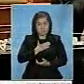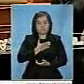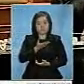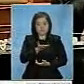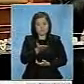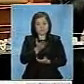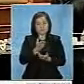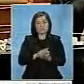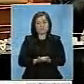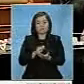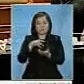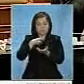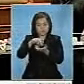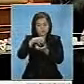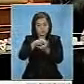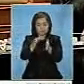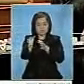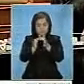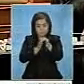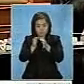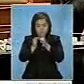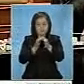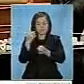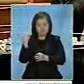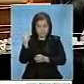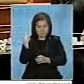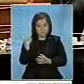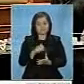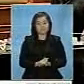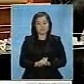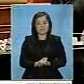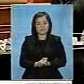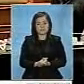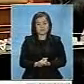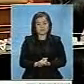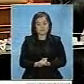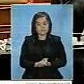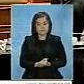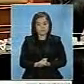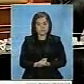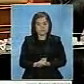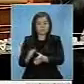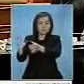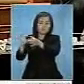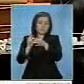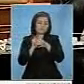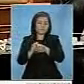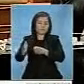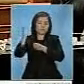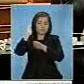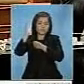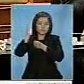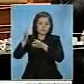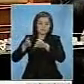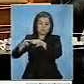จะได้เรียนแง่มุมบางแง่มุมซึ่งเป็นผลต่อเนื่องจากการพิปรายของท่านผู้นำพรรคฝ่ายค้